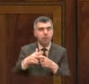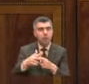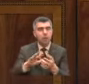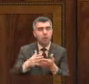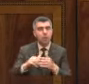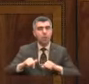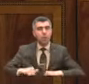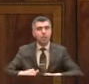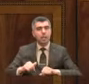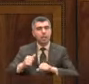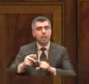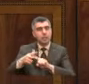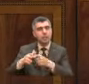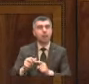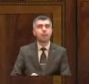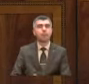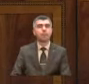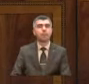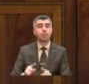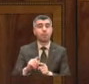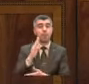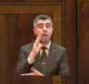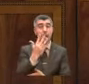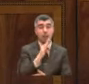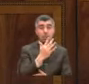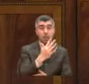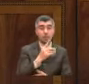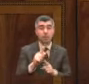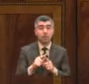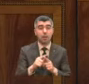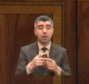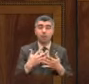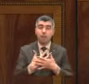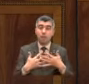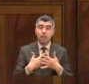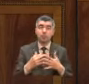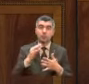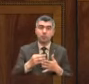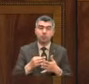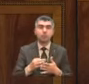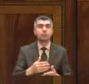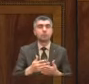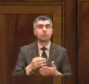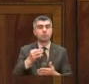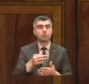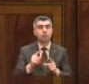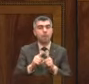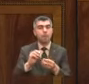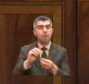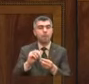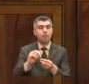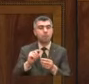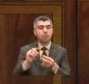وزاره الصناعه، ونحن معهم في ذلك. فيما يتعلق بالغابات يجب ان نفخر على ان المغرب نجح نسبيا في معالجه هذا الموضوع،